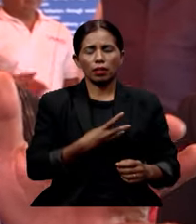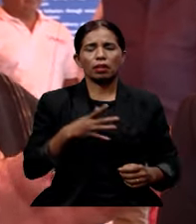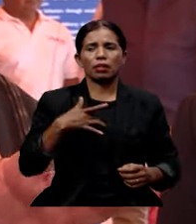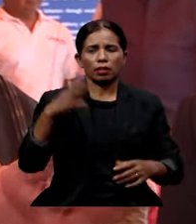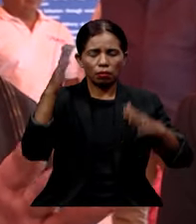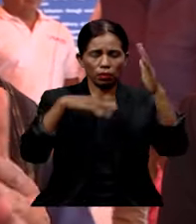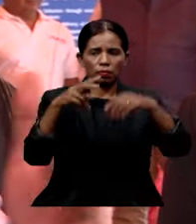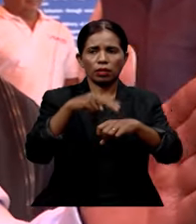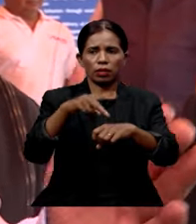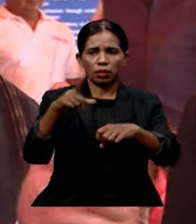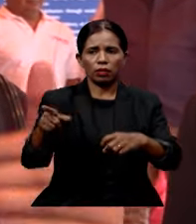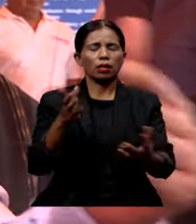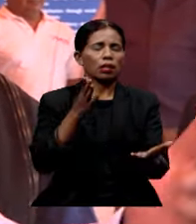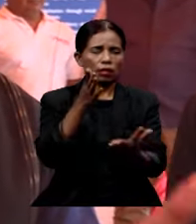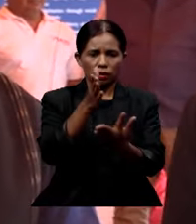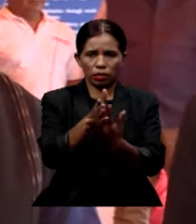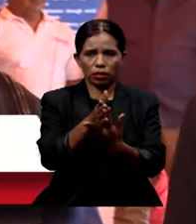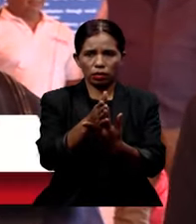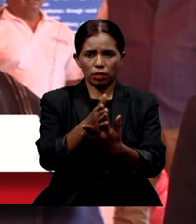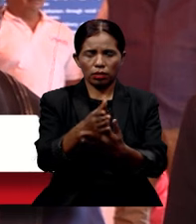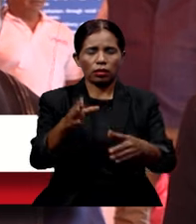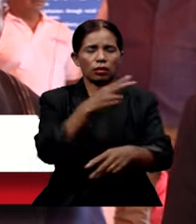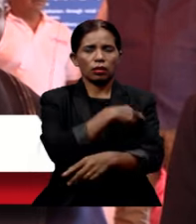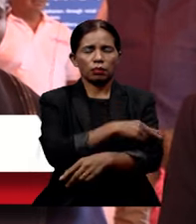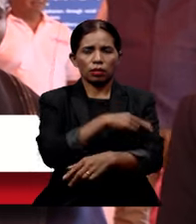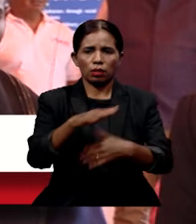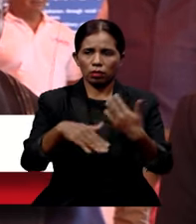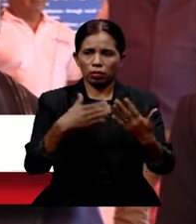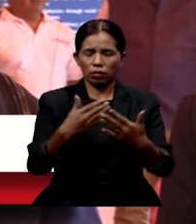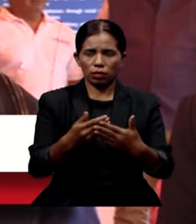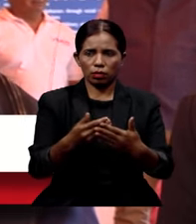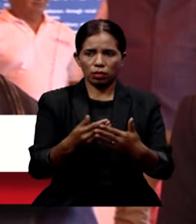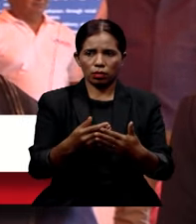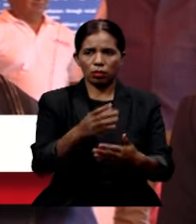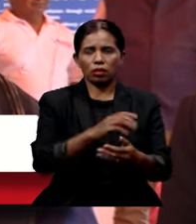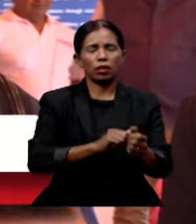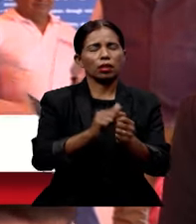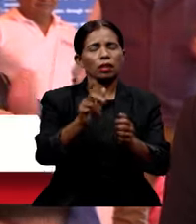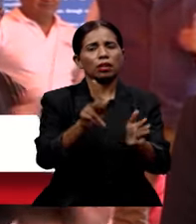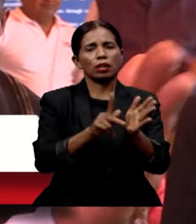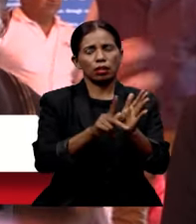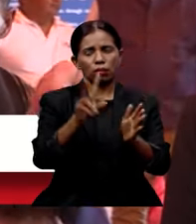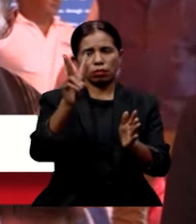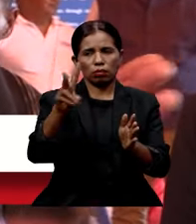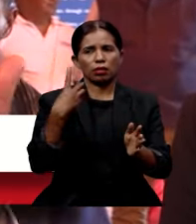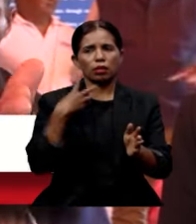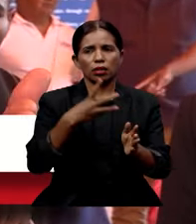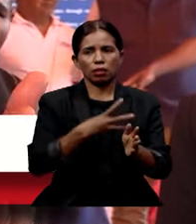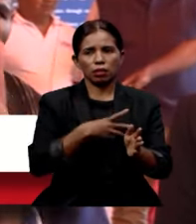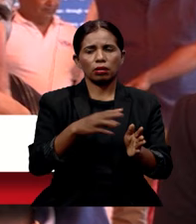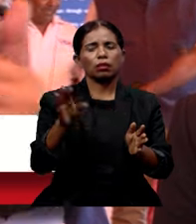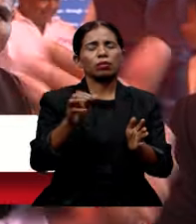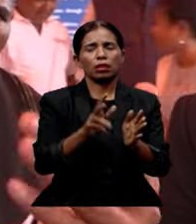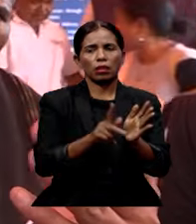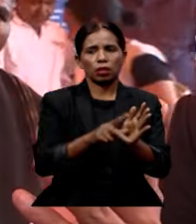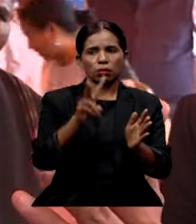problema nacional be mak acesso ba centro Saúde zir balut liu de kilo rua. Ita ne alvo ne menos de 10 kilo rua